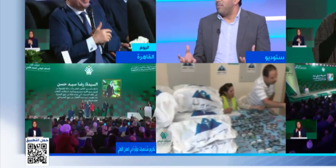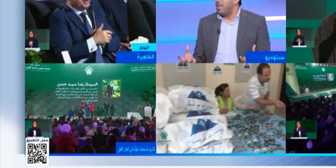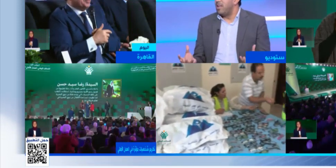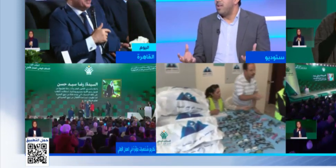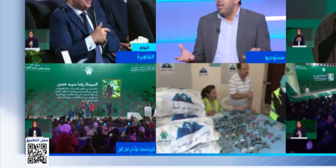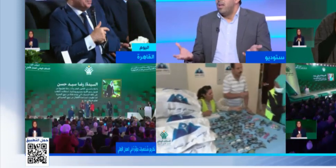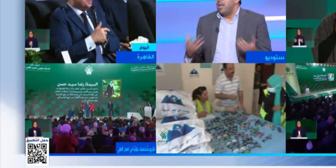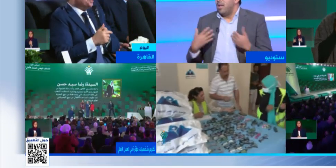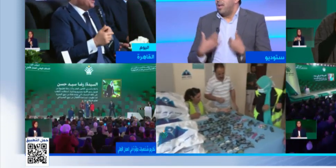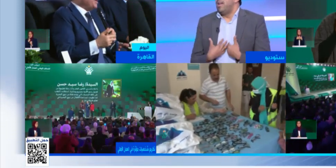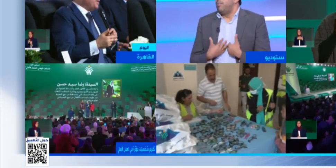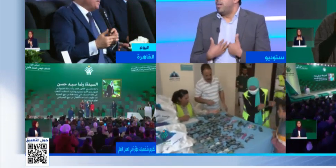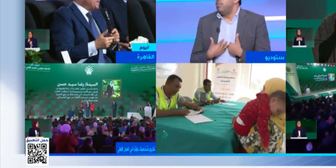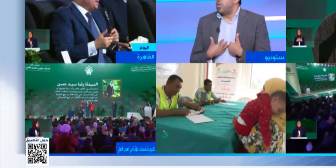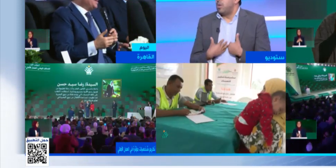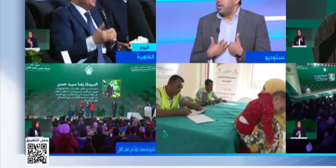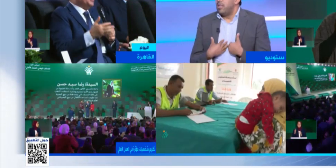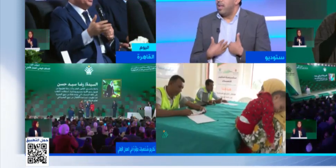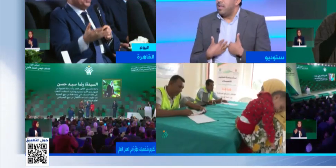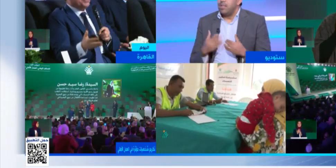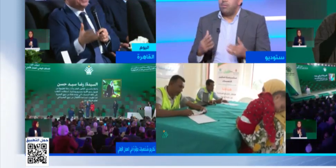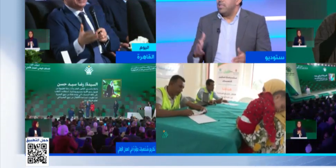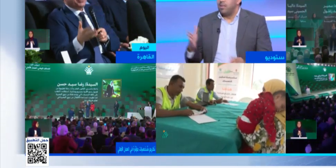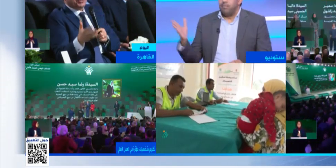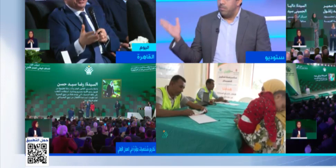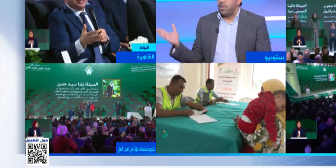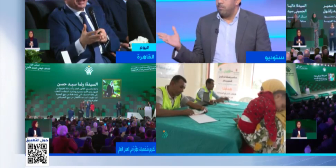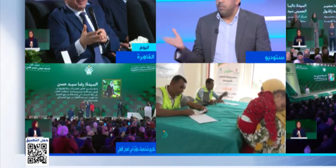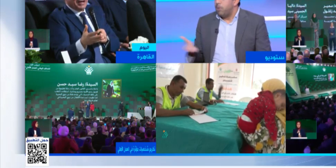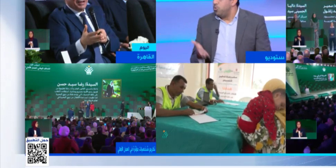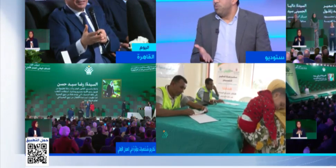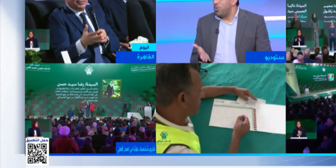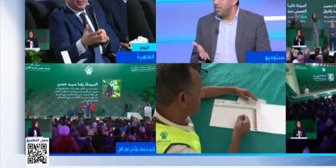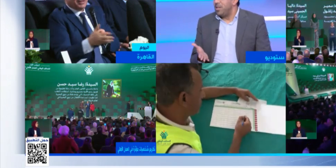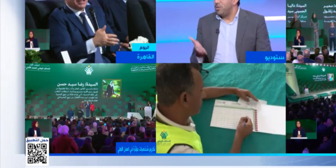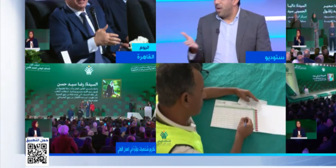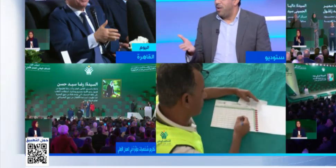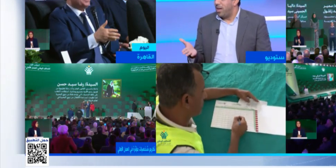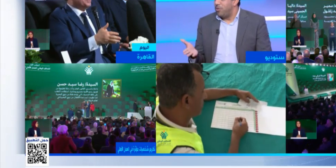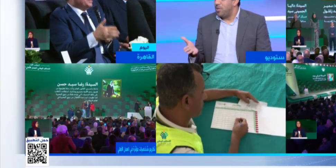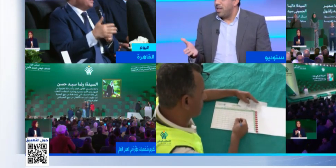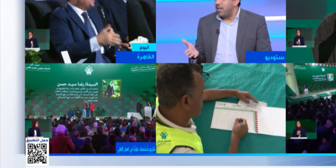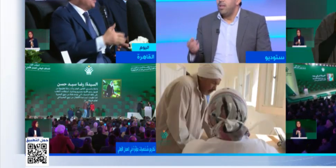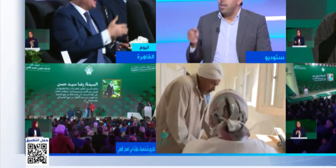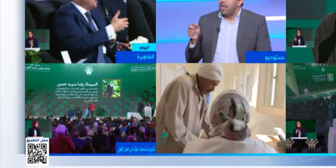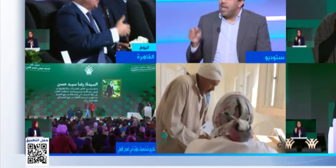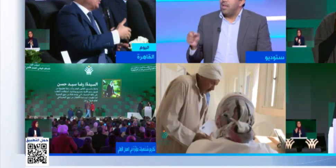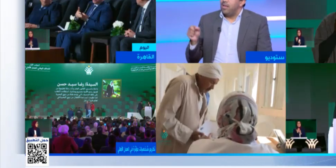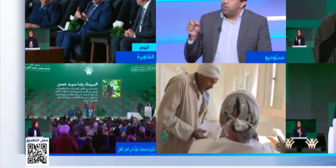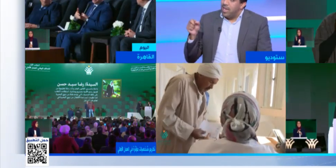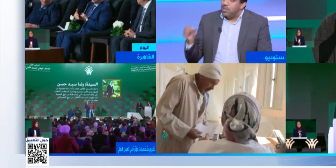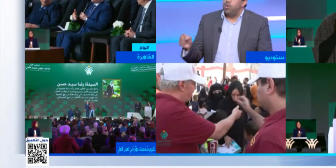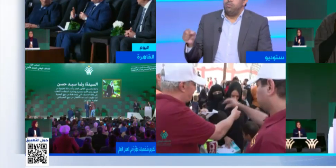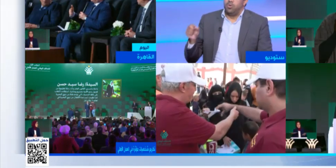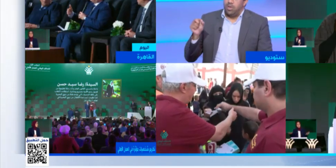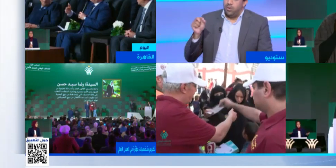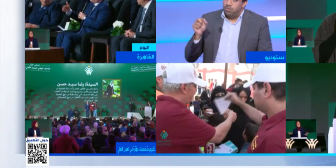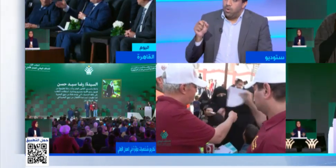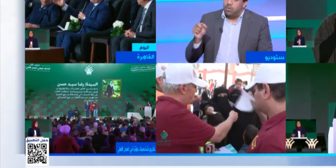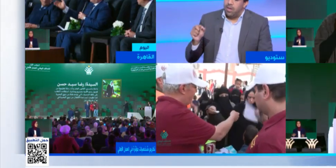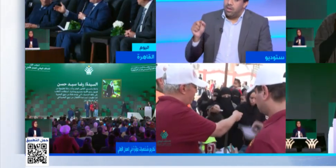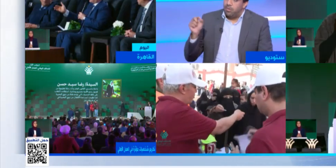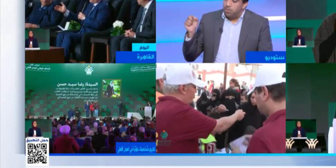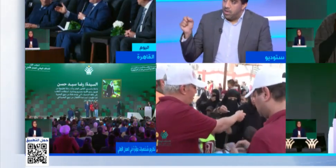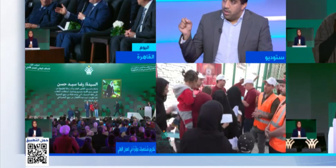ومن كل الجمعيات. انا بعض المتطوعين اللي عندي يمكن ما بقوش موجودين دلوقتي ورحلوا عن دنيانا، لا والدهم